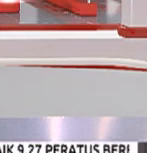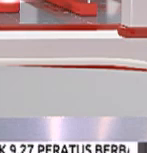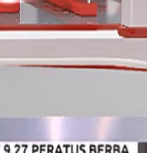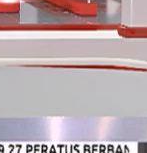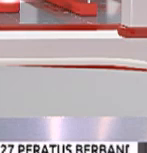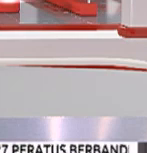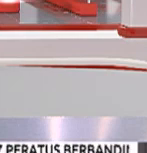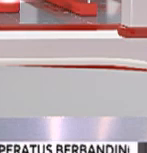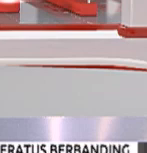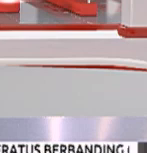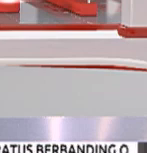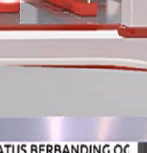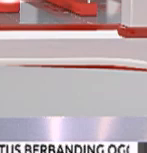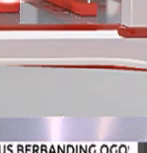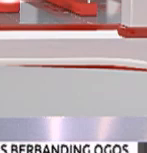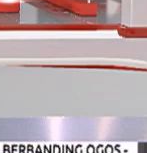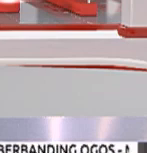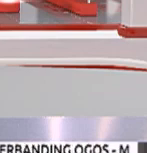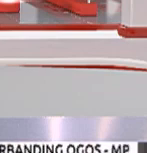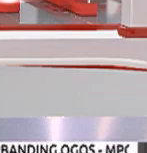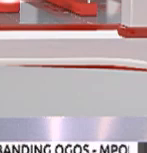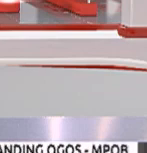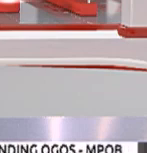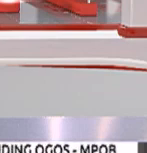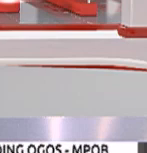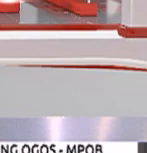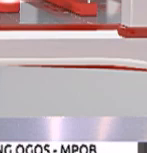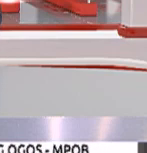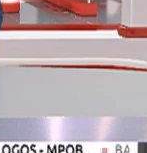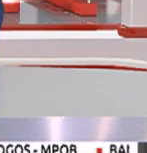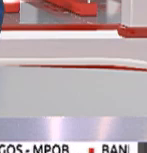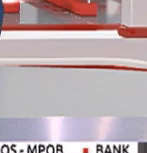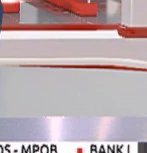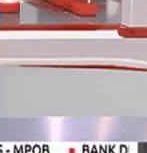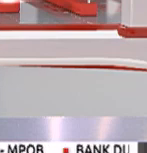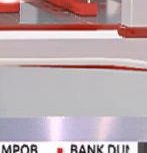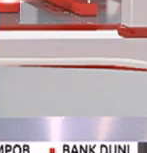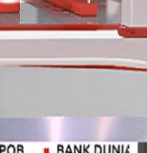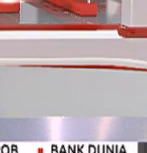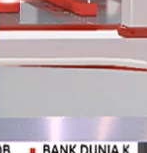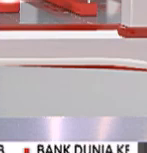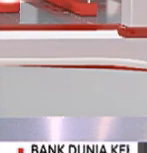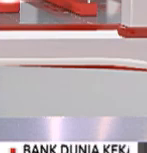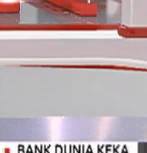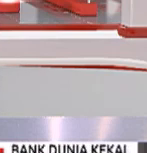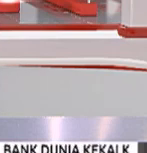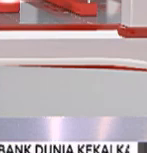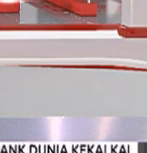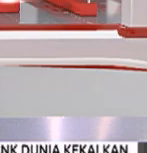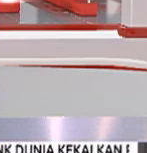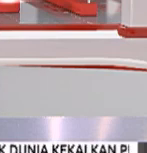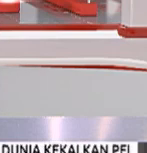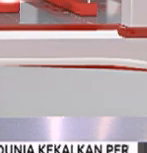saluran 123 atau di laman Facebook Berita RTM. Dengan itu, Assalamualaikum. Salam sayangnya Malaysia ku. Jumpa lagi.